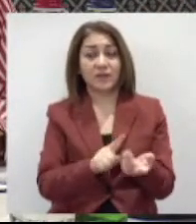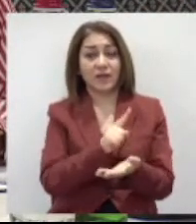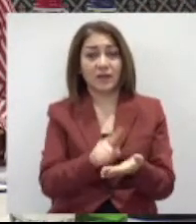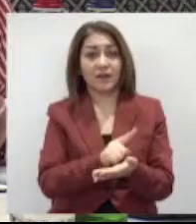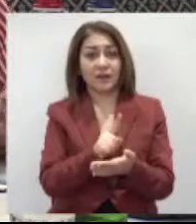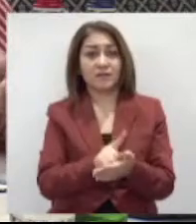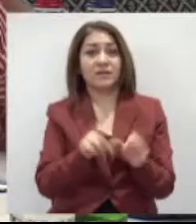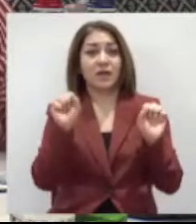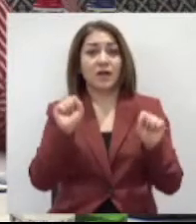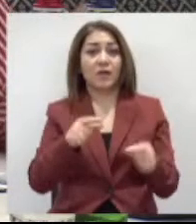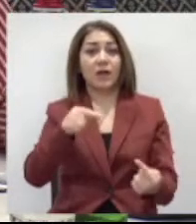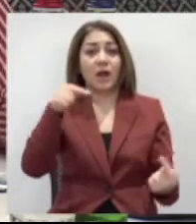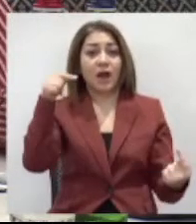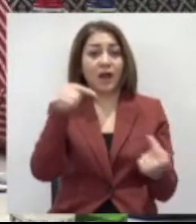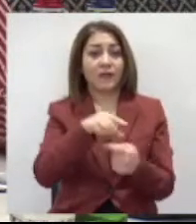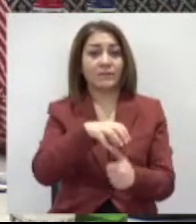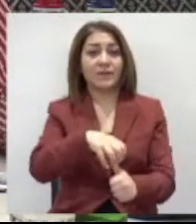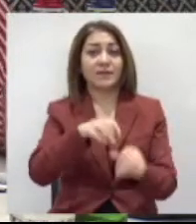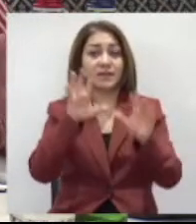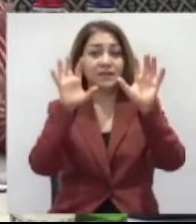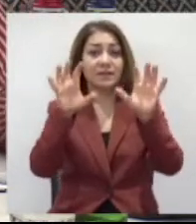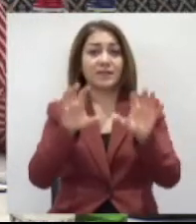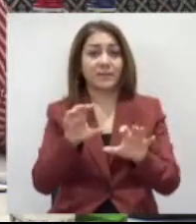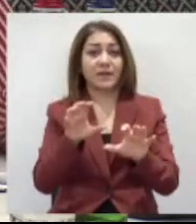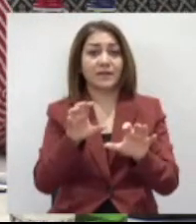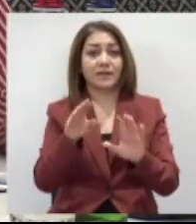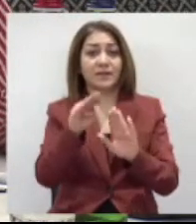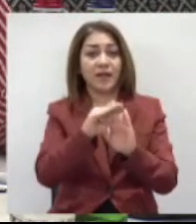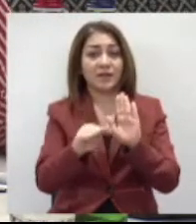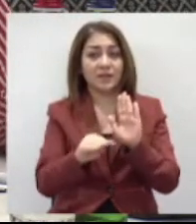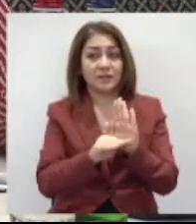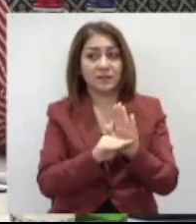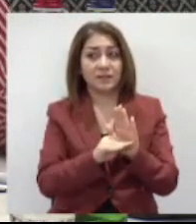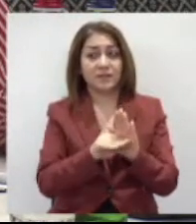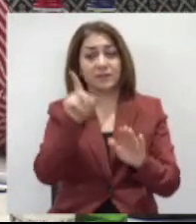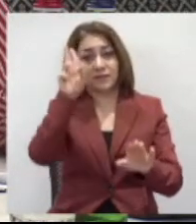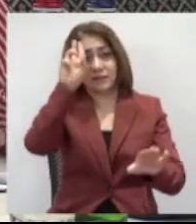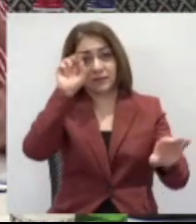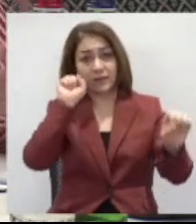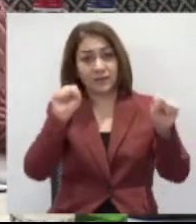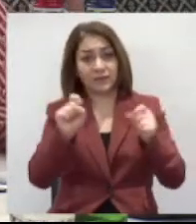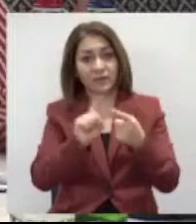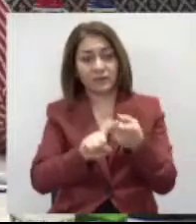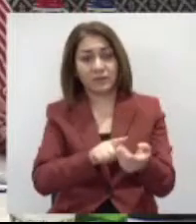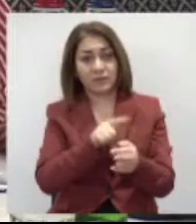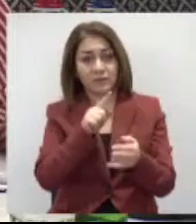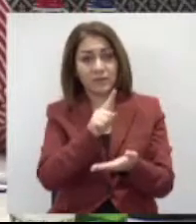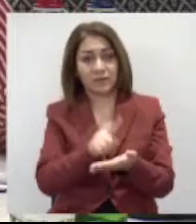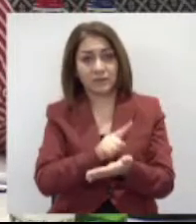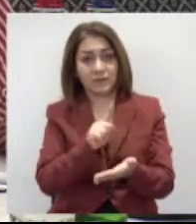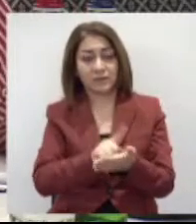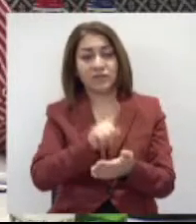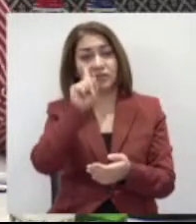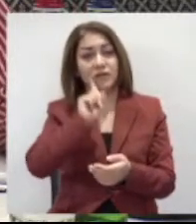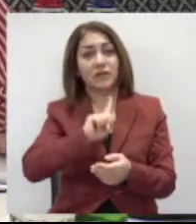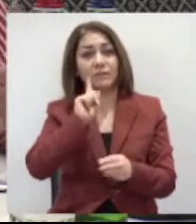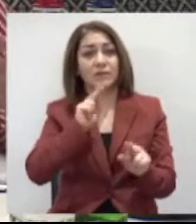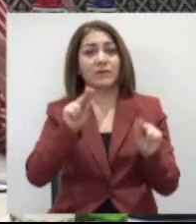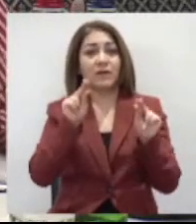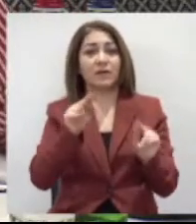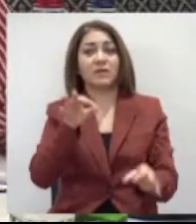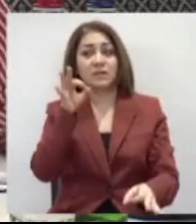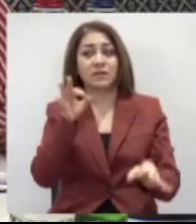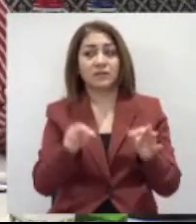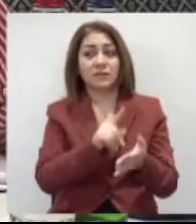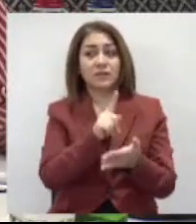են վերաբերելի լինել ինչպես սահմանադրական կարգի հիմունքներին, գործադիր իշխանության հետ կապված հարցերին, անցումային արդարադատության հետ